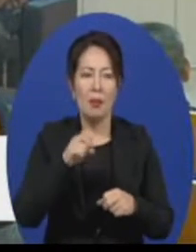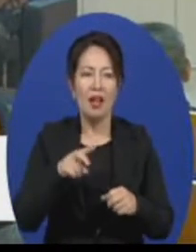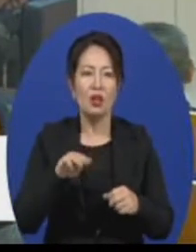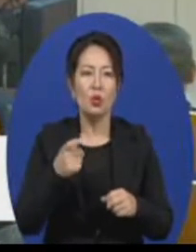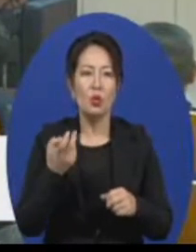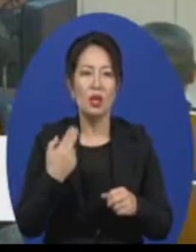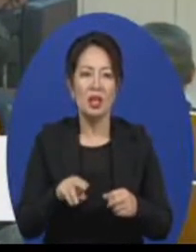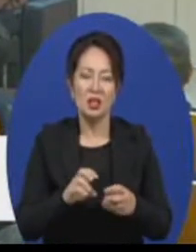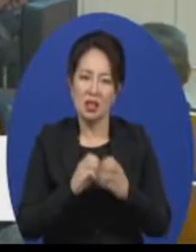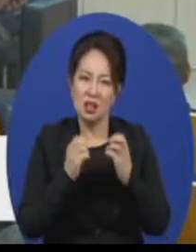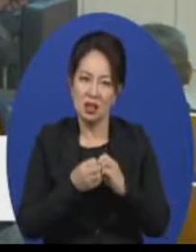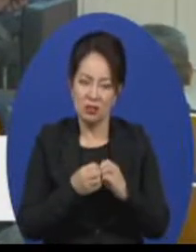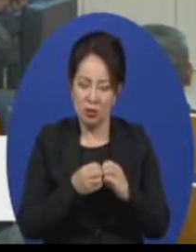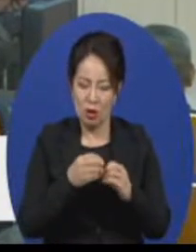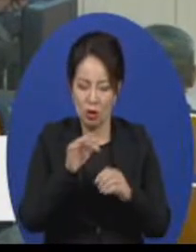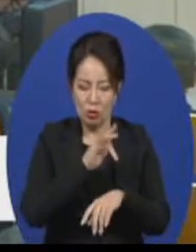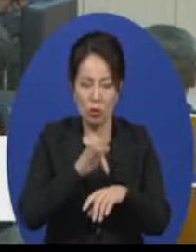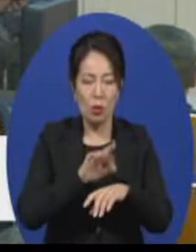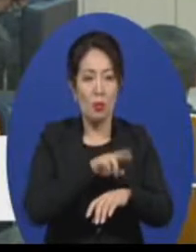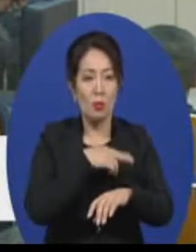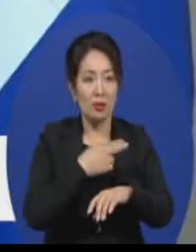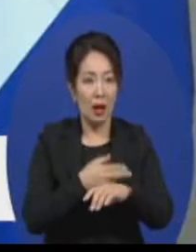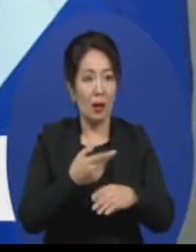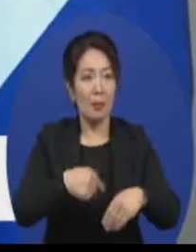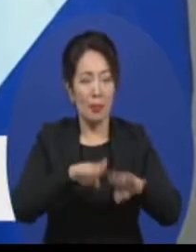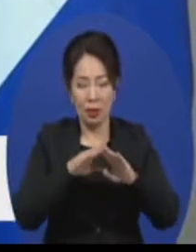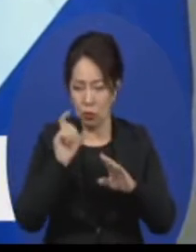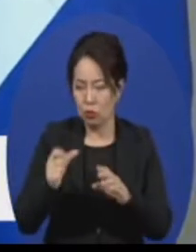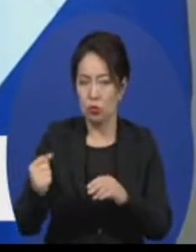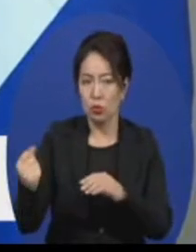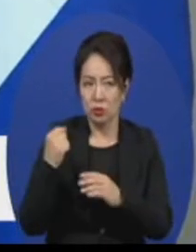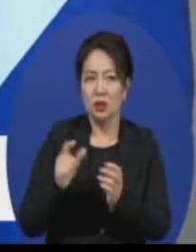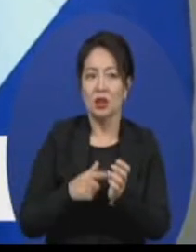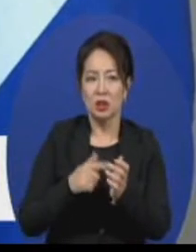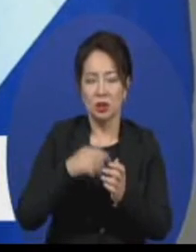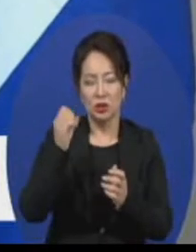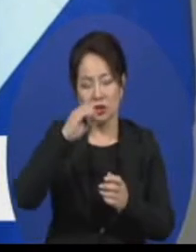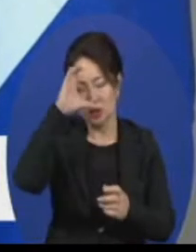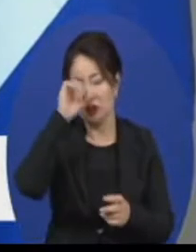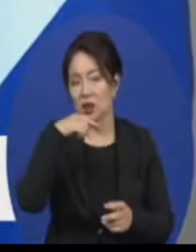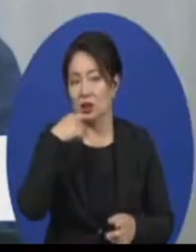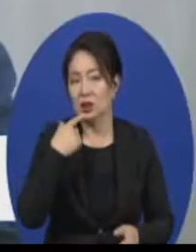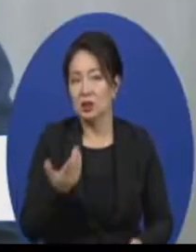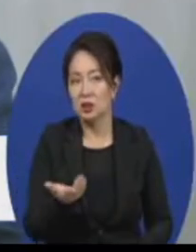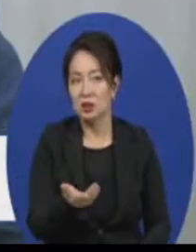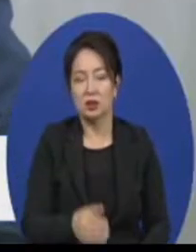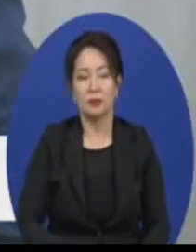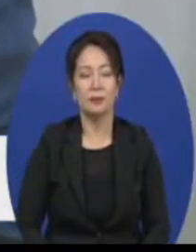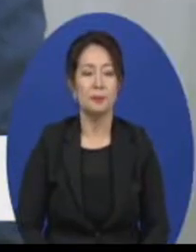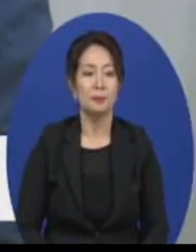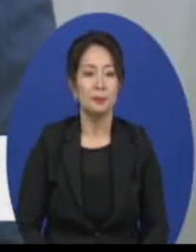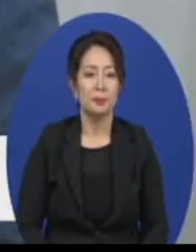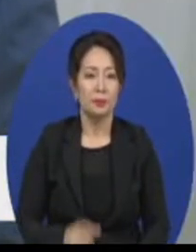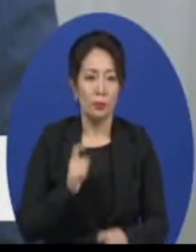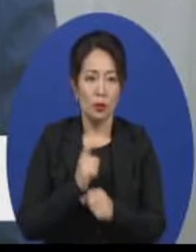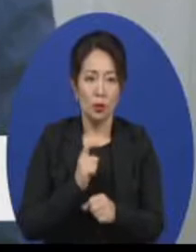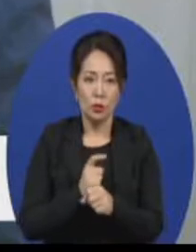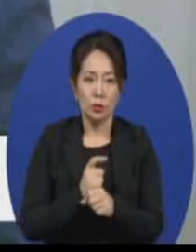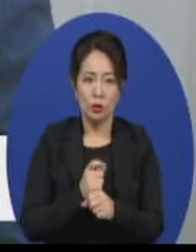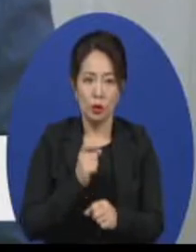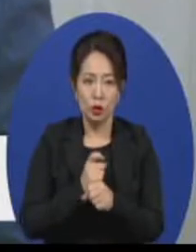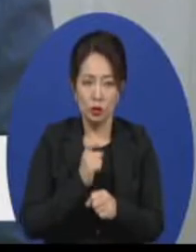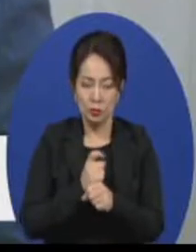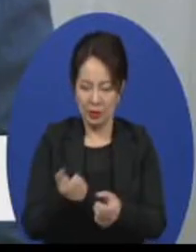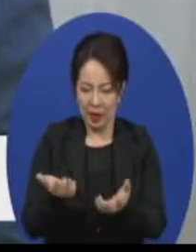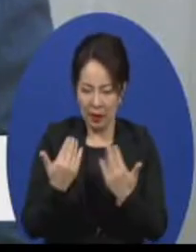боловсруулах зохицуулбар төвийг Дархуул аймагт байгуулна. Үүнд хүн хүч хэрэгтэй байгааг Монгол Улсын ерөнхий сайд хэлж байна. Хөдөлмөрийн зах зээлийн эрэлт дэйлүүлэлтийг